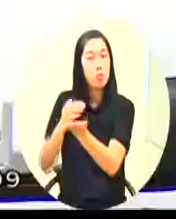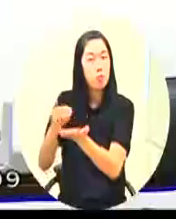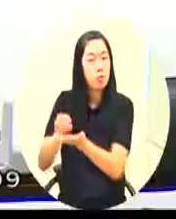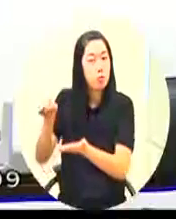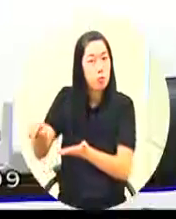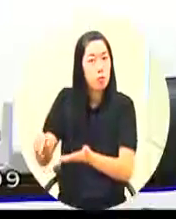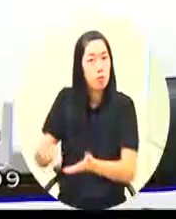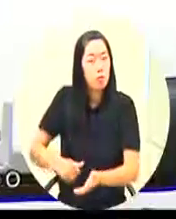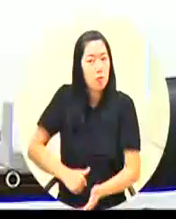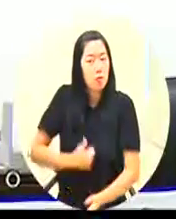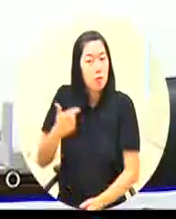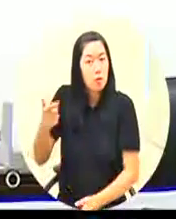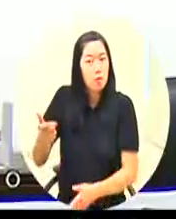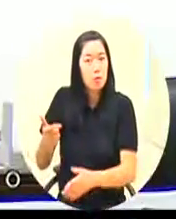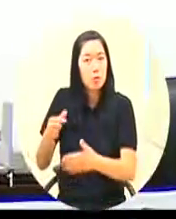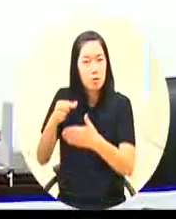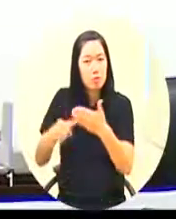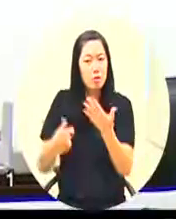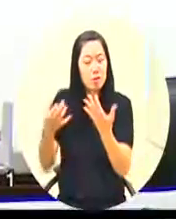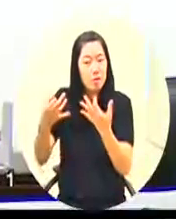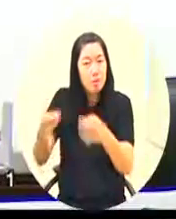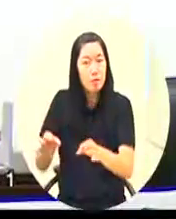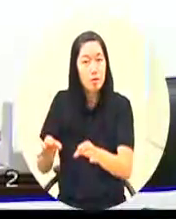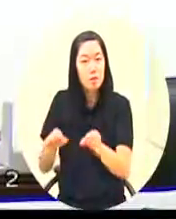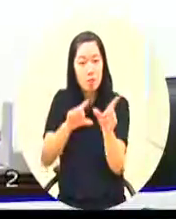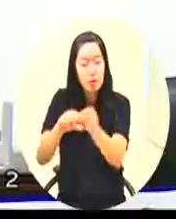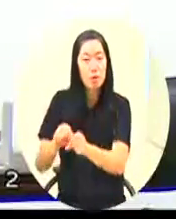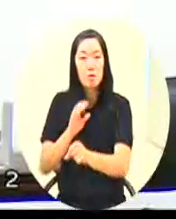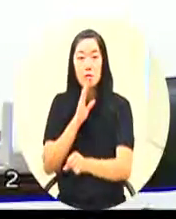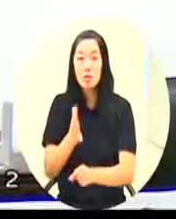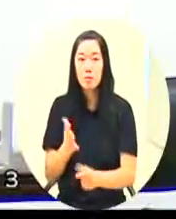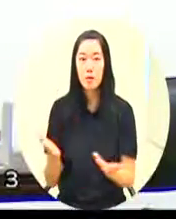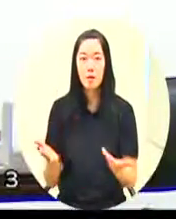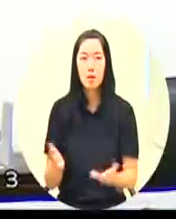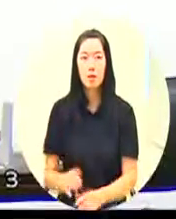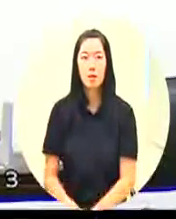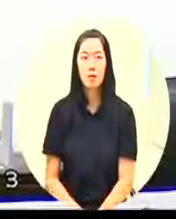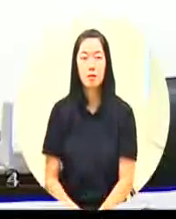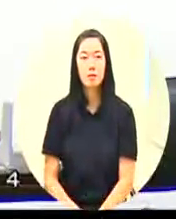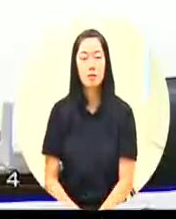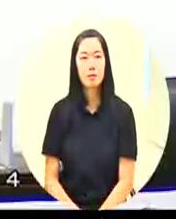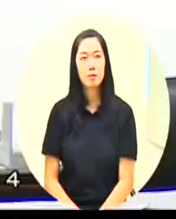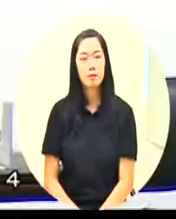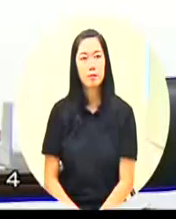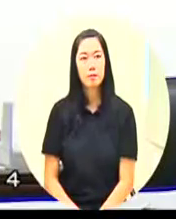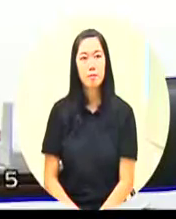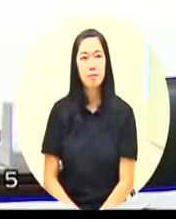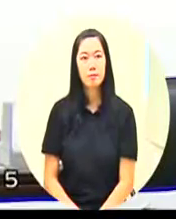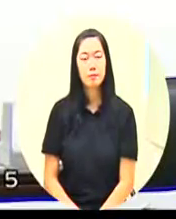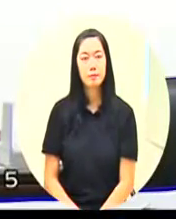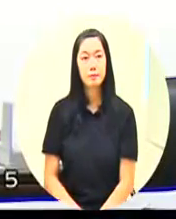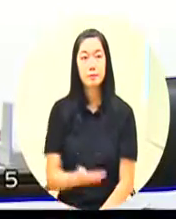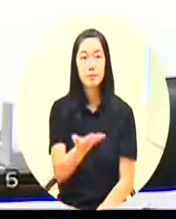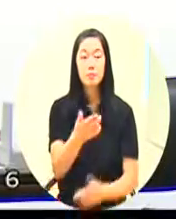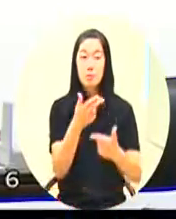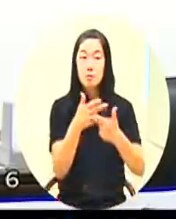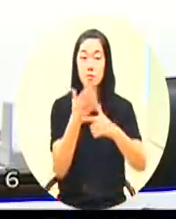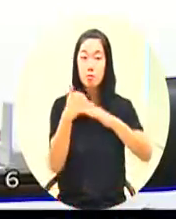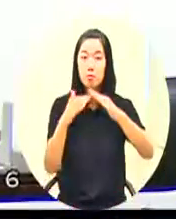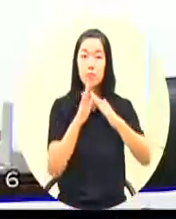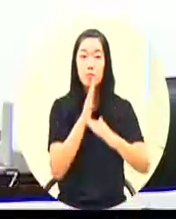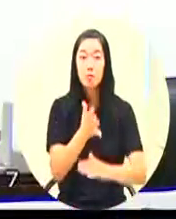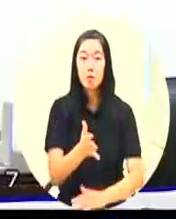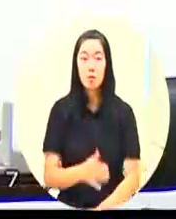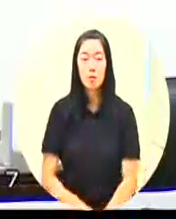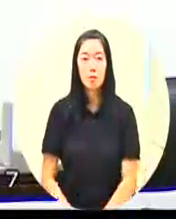只有这样的机制吗？我会不会，这个案子是到哪一个单位去？职校的吗？ 对